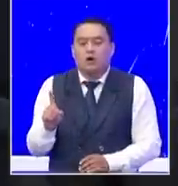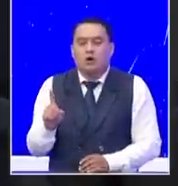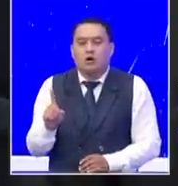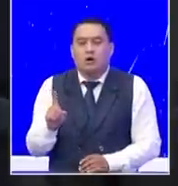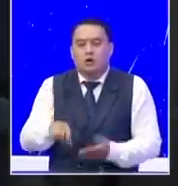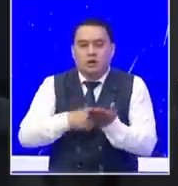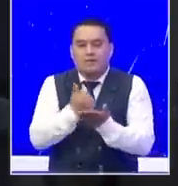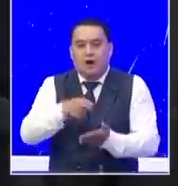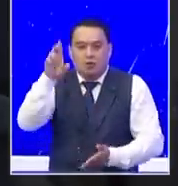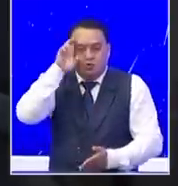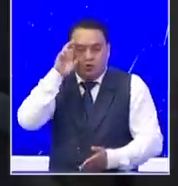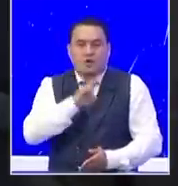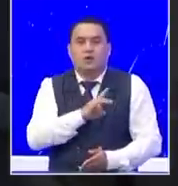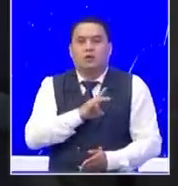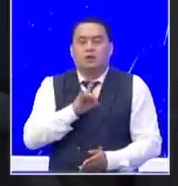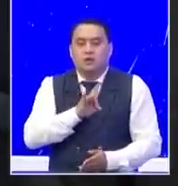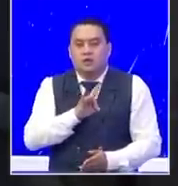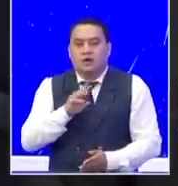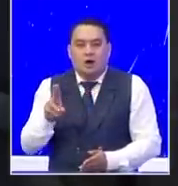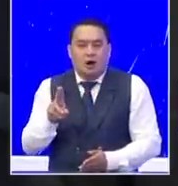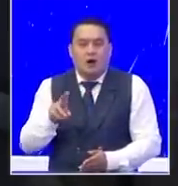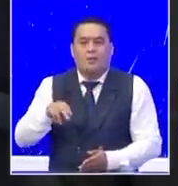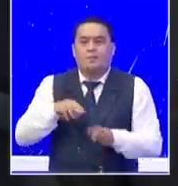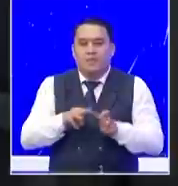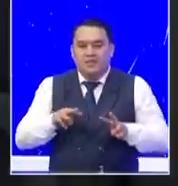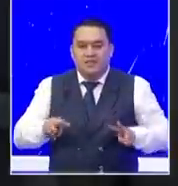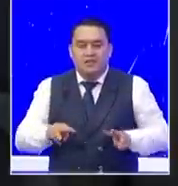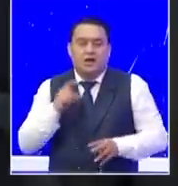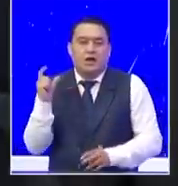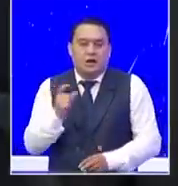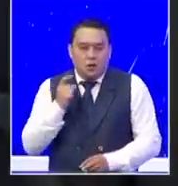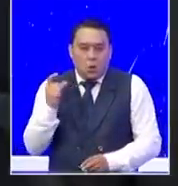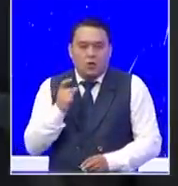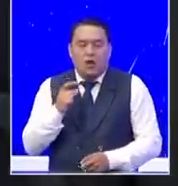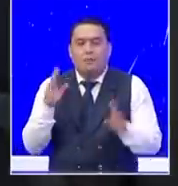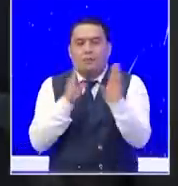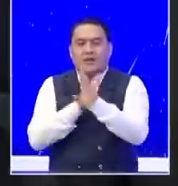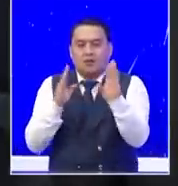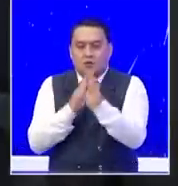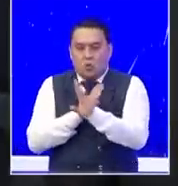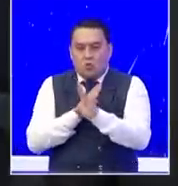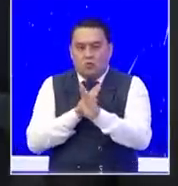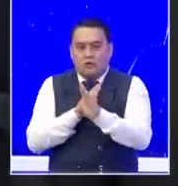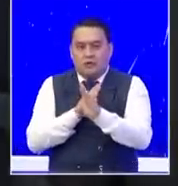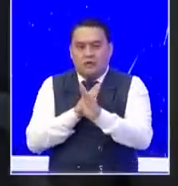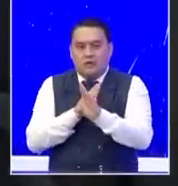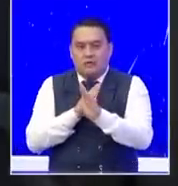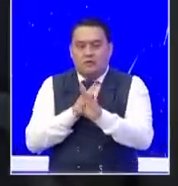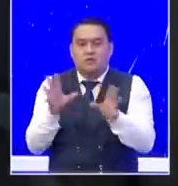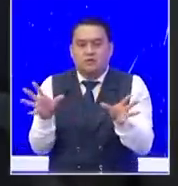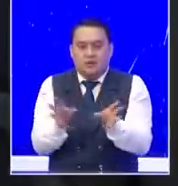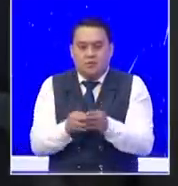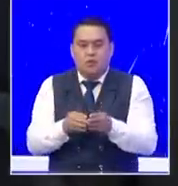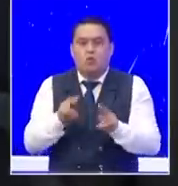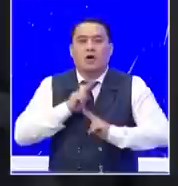благодарность Елбасы, правительству Республики Казахстан, Министерству экологии и геологии и природных ресурсов, а также своему коллективу в